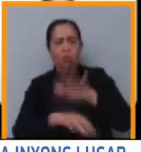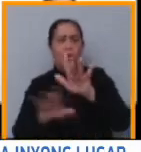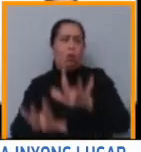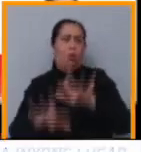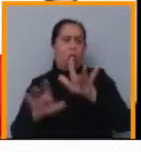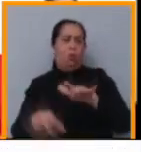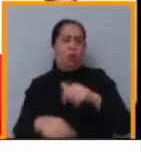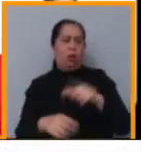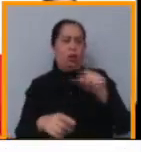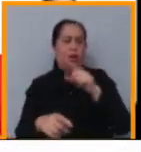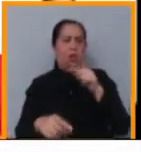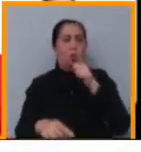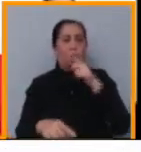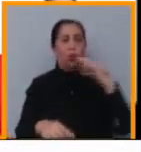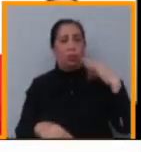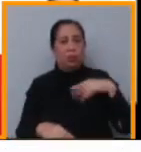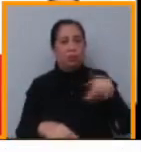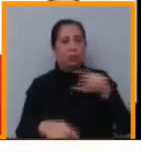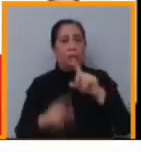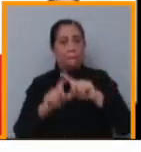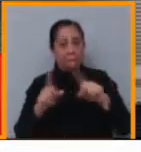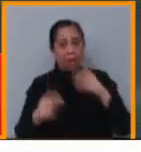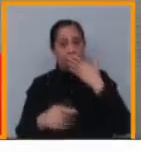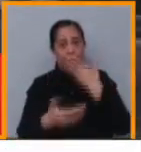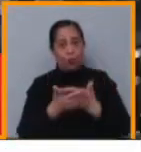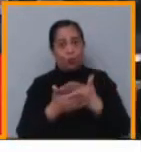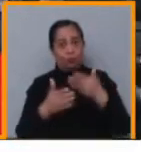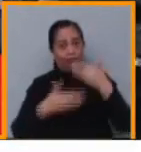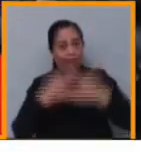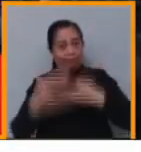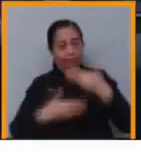makikinabang kung maayos ang takbo ng gobyerno.